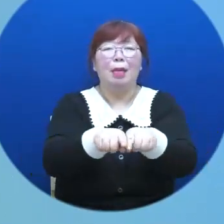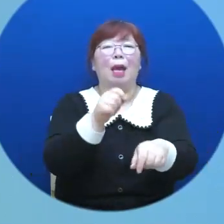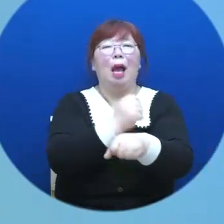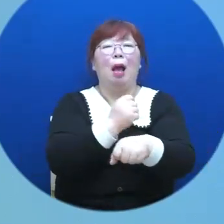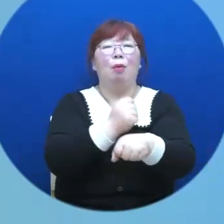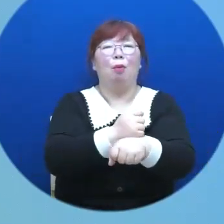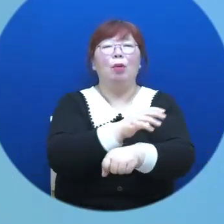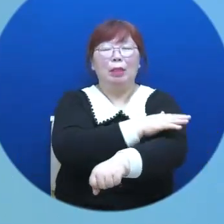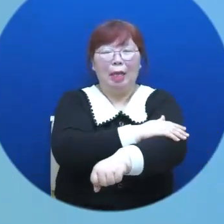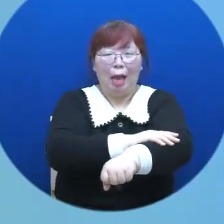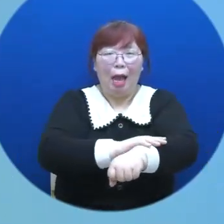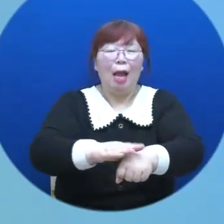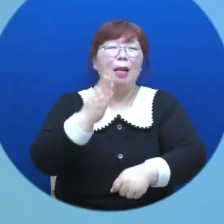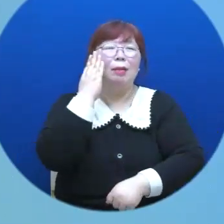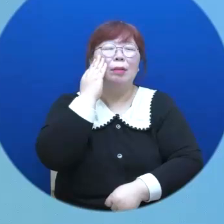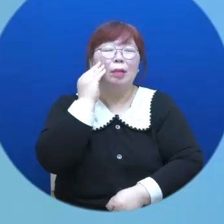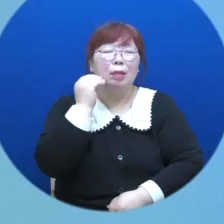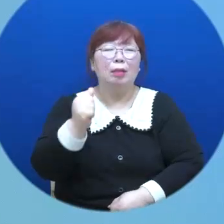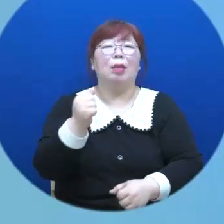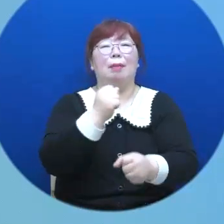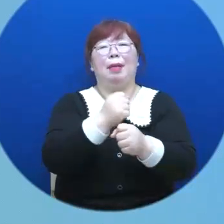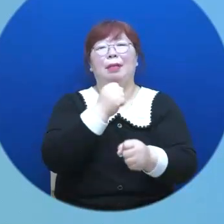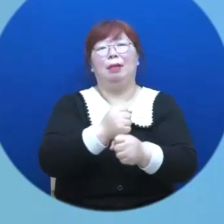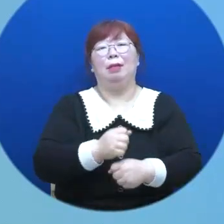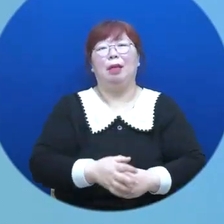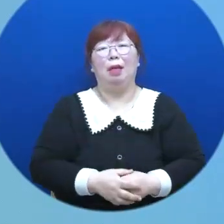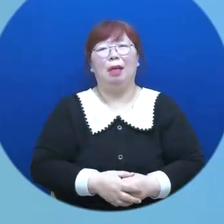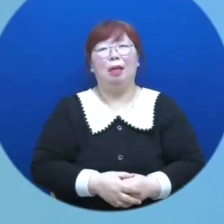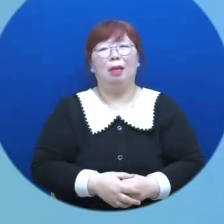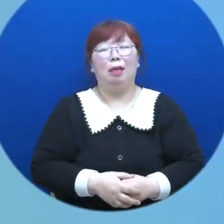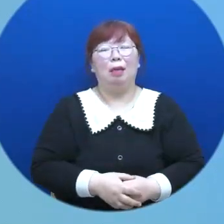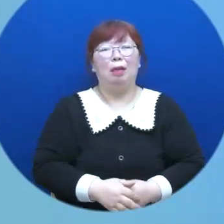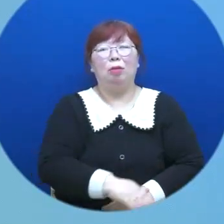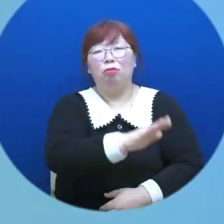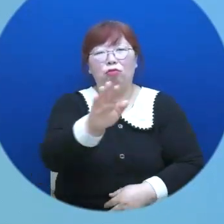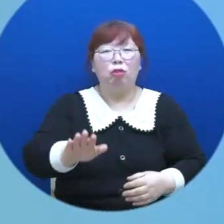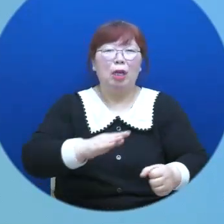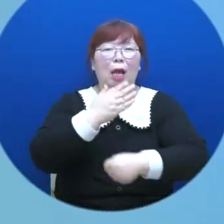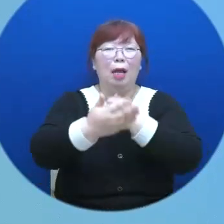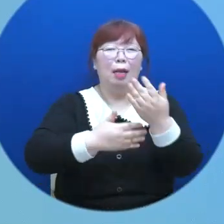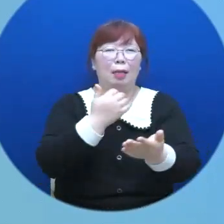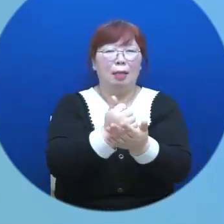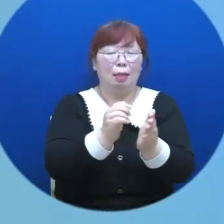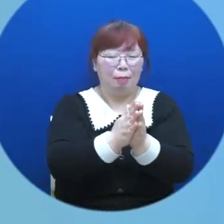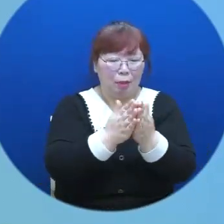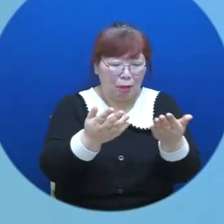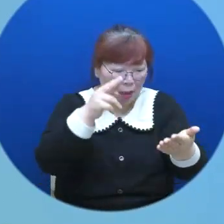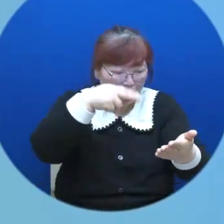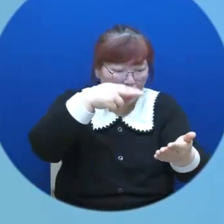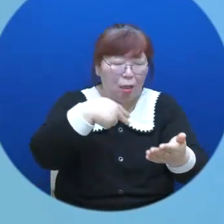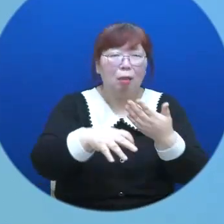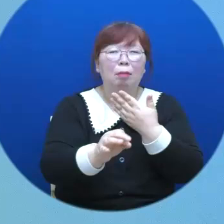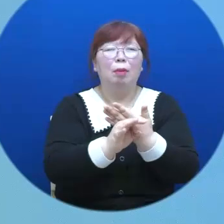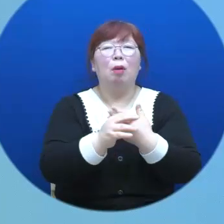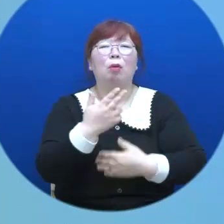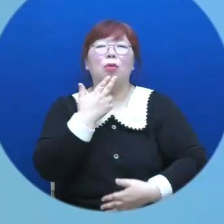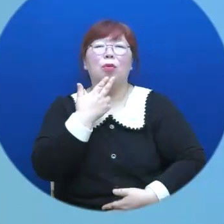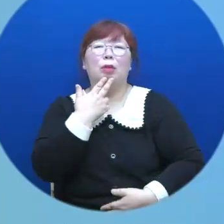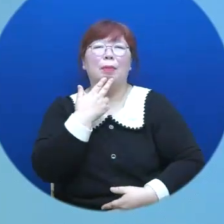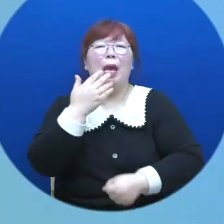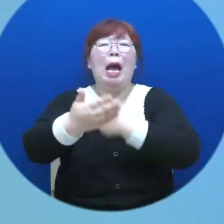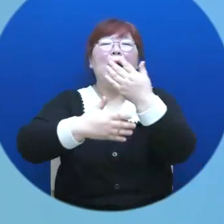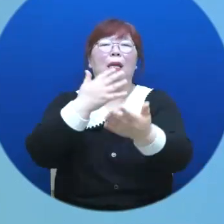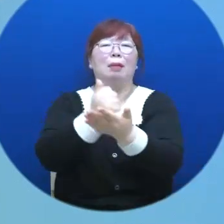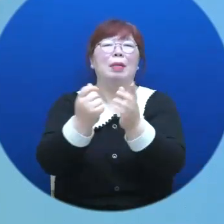형통케 하셨더라. 형통케 하셨더라. 우리가 말씀을 보면 요셉에게 있어서 하나님의 직접 만나는